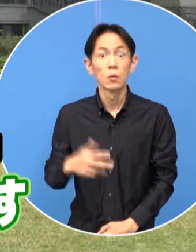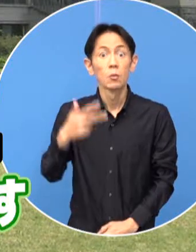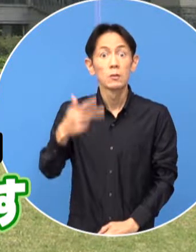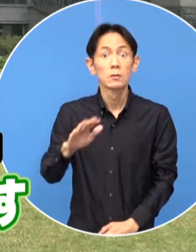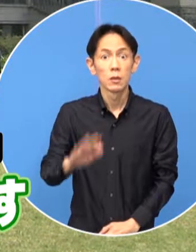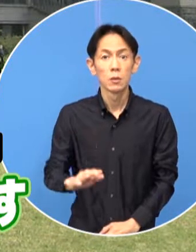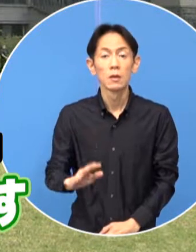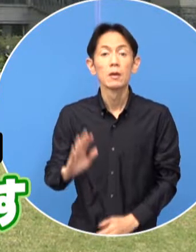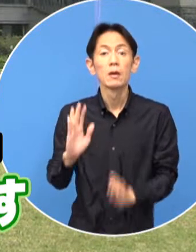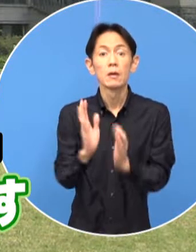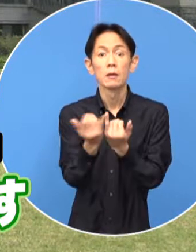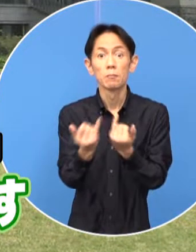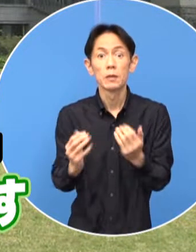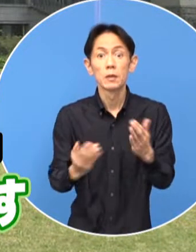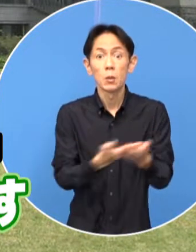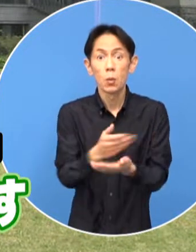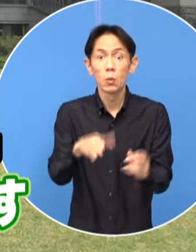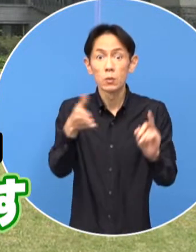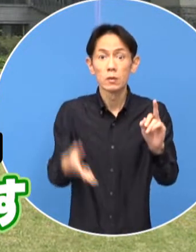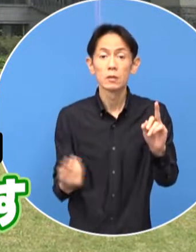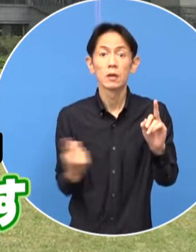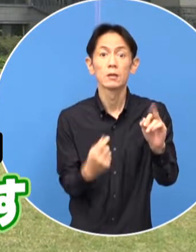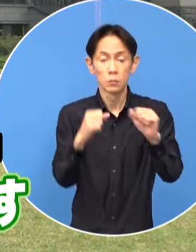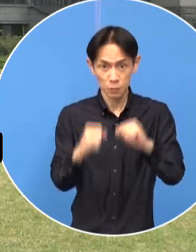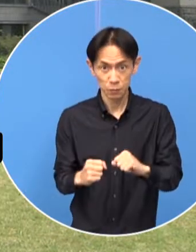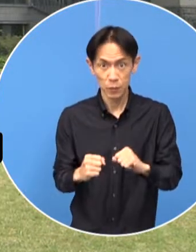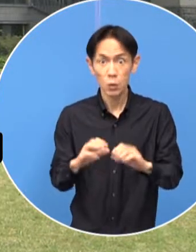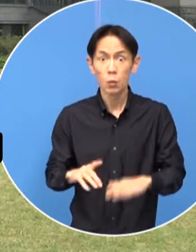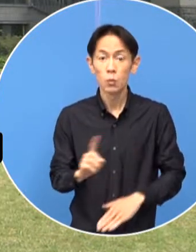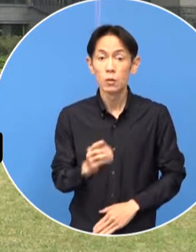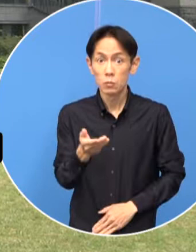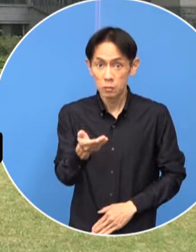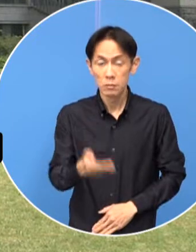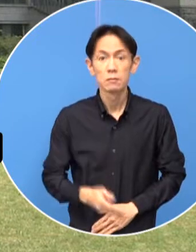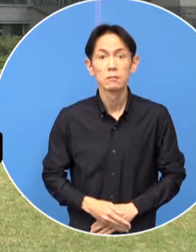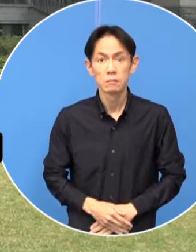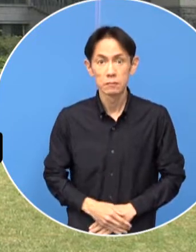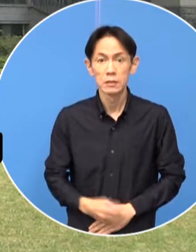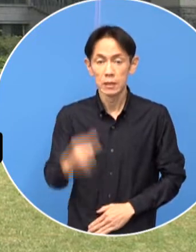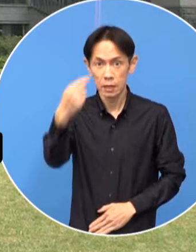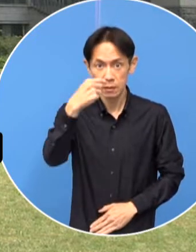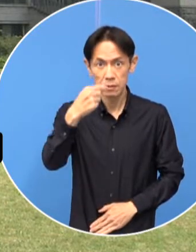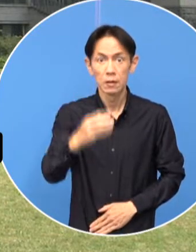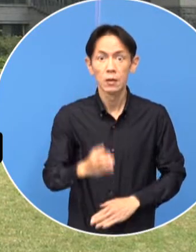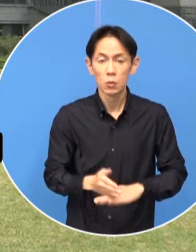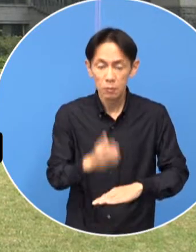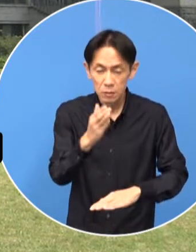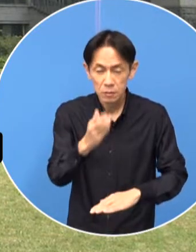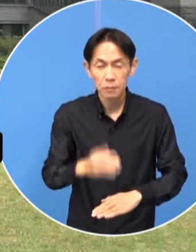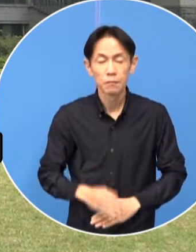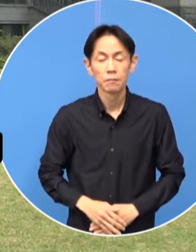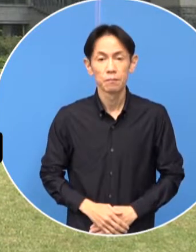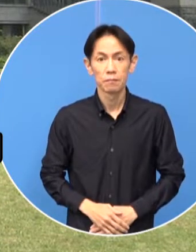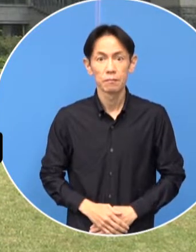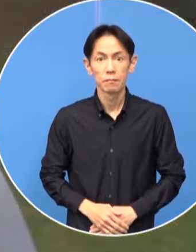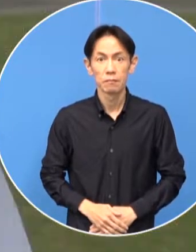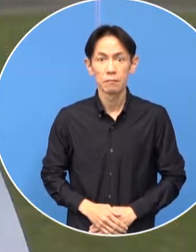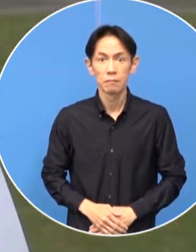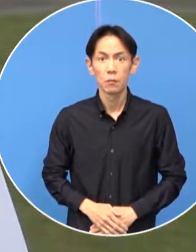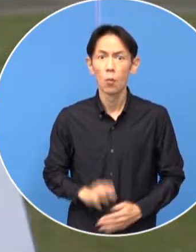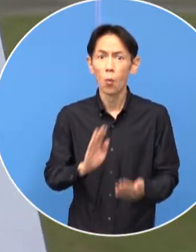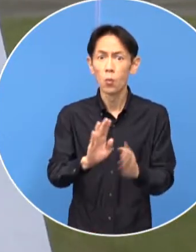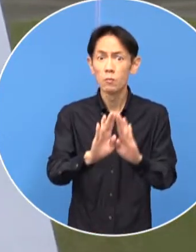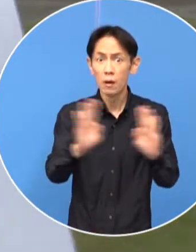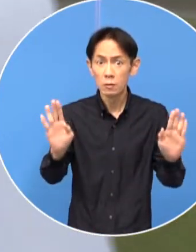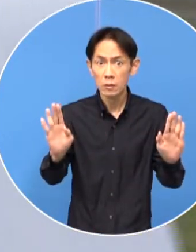鹿児島市にある鹿児島県民交流センターに来ています。今日はここで何を？ はい、司令です。 ありがとうございます。